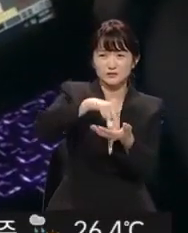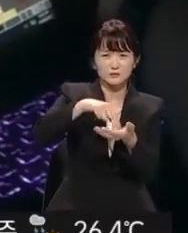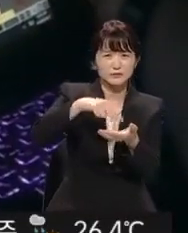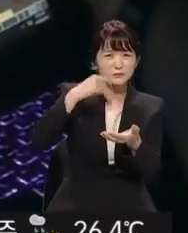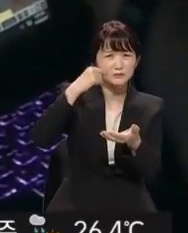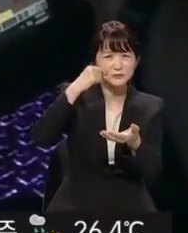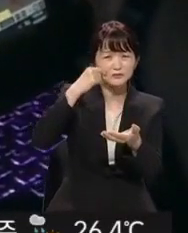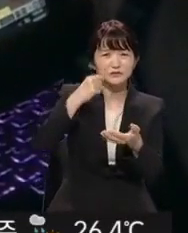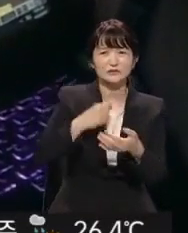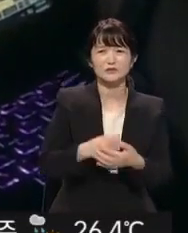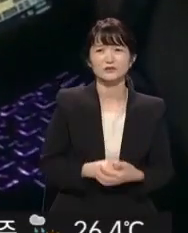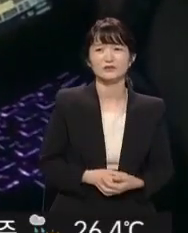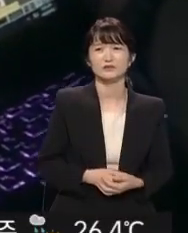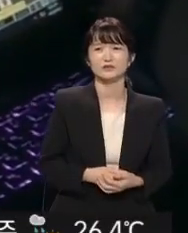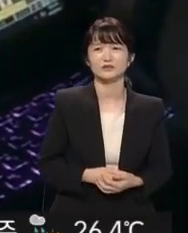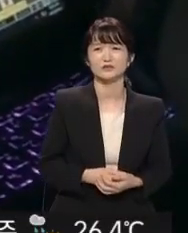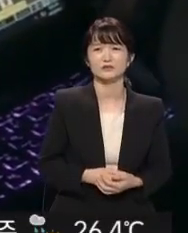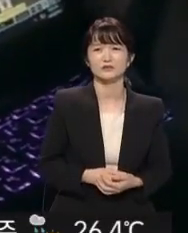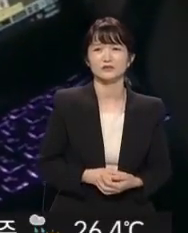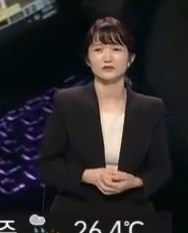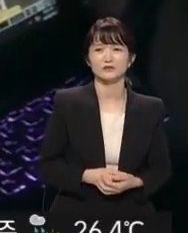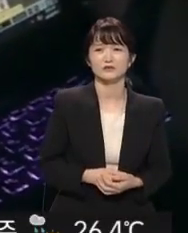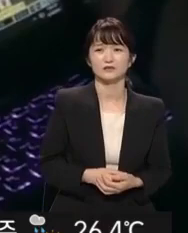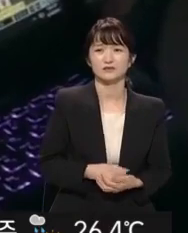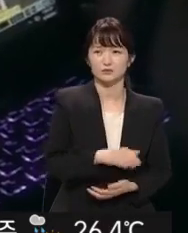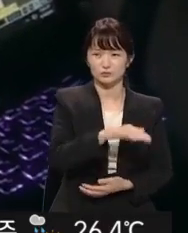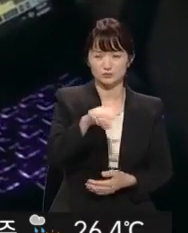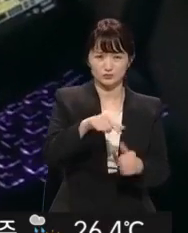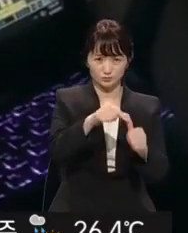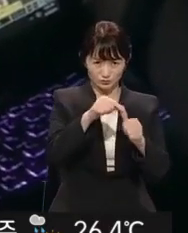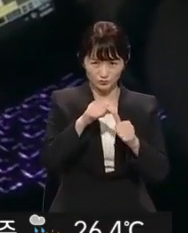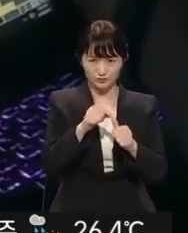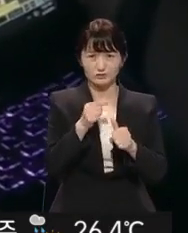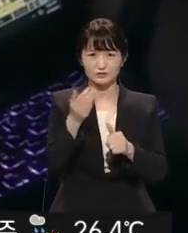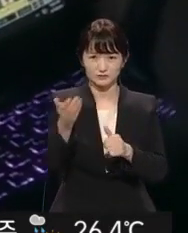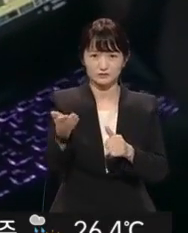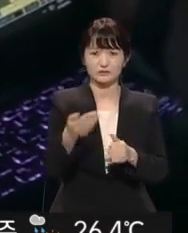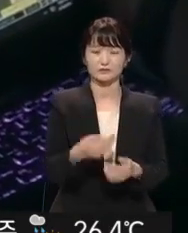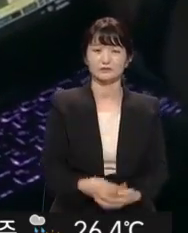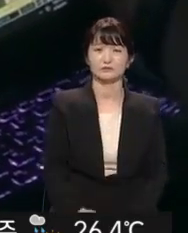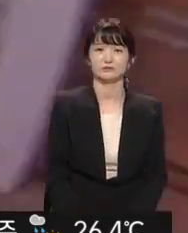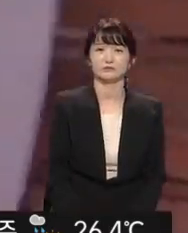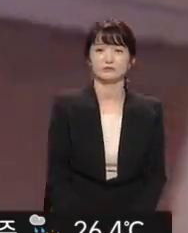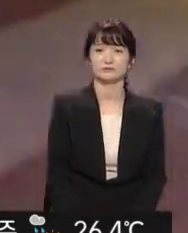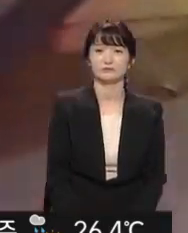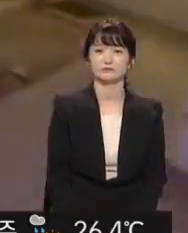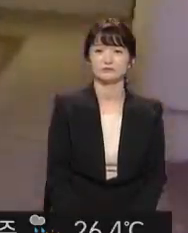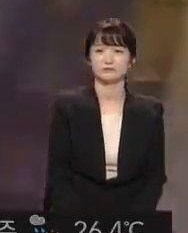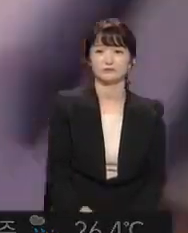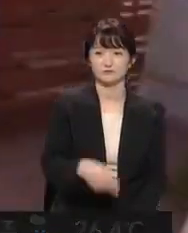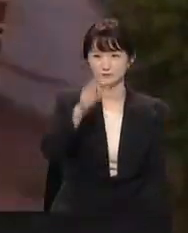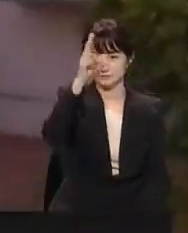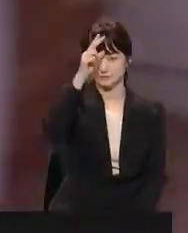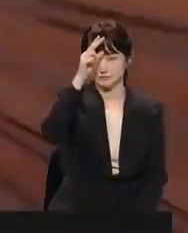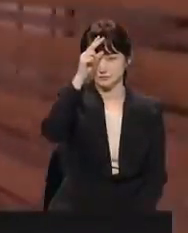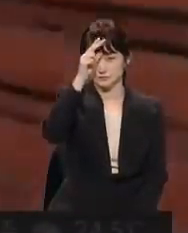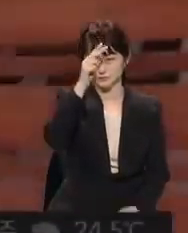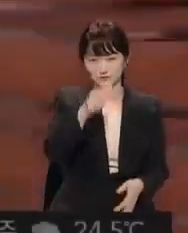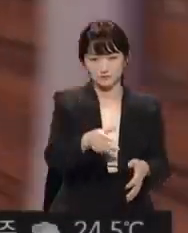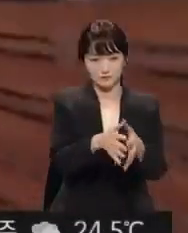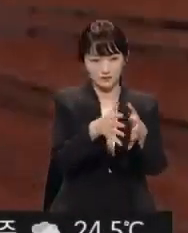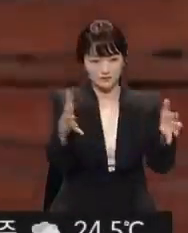My mom's on the floor. She can't get up. Okay, we need to get her out, okay? 네, 신고를 받은 경찰은 재빨리 화재